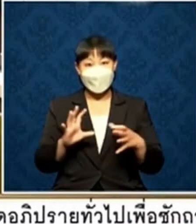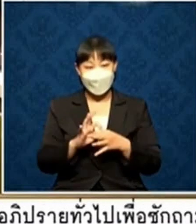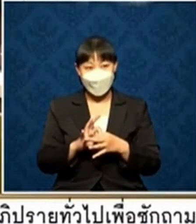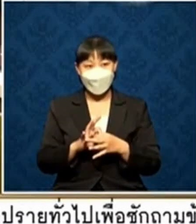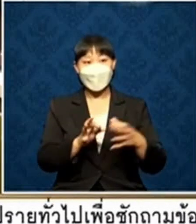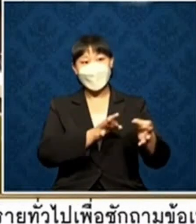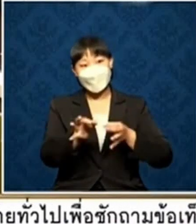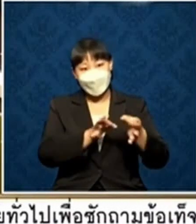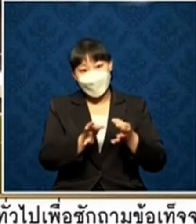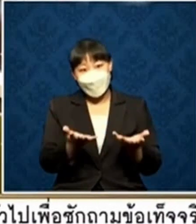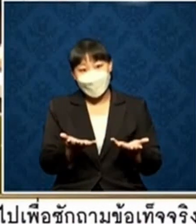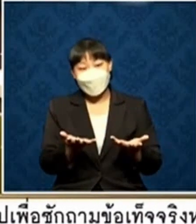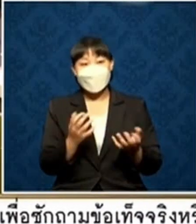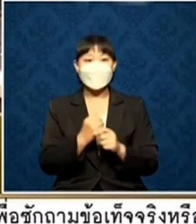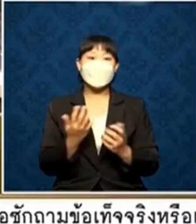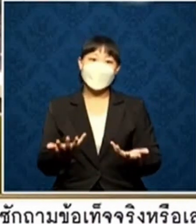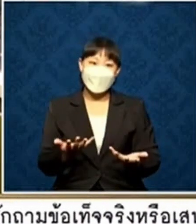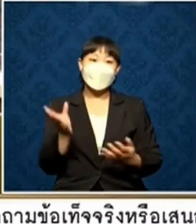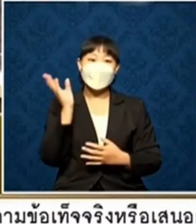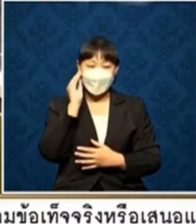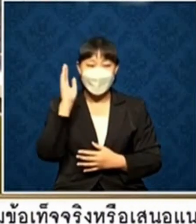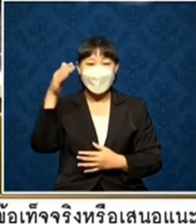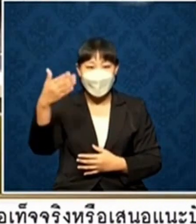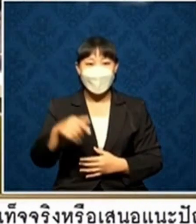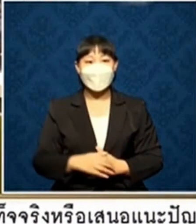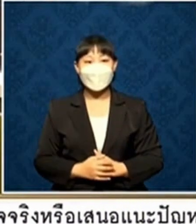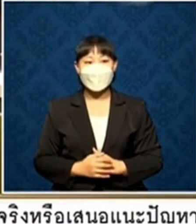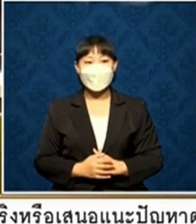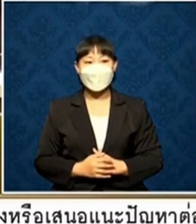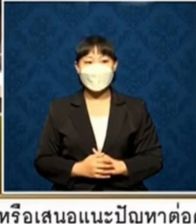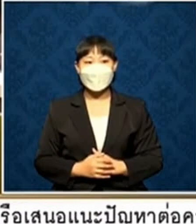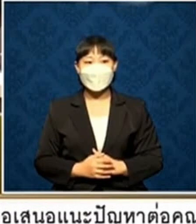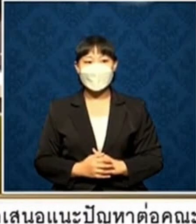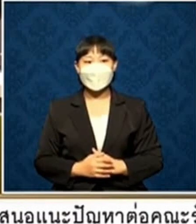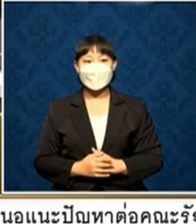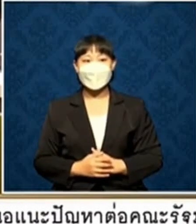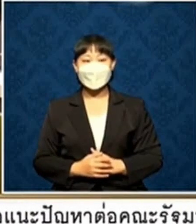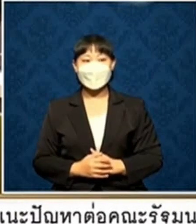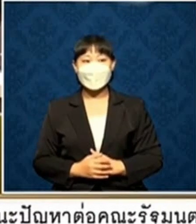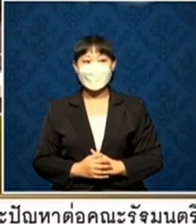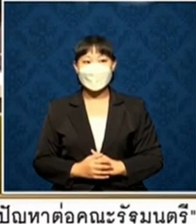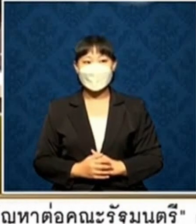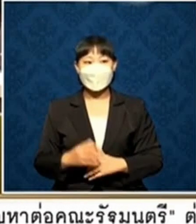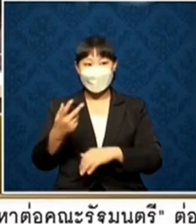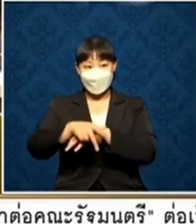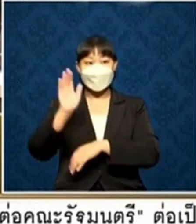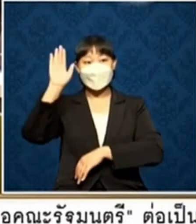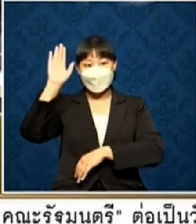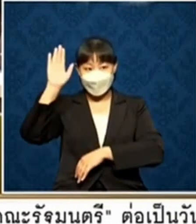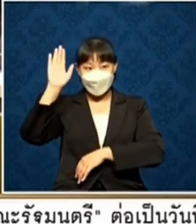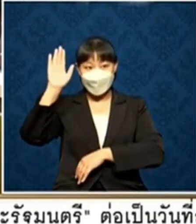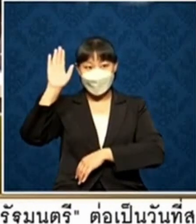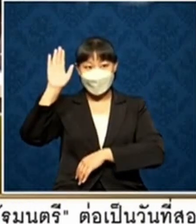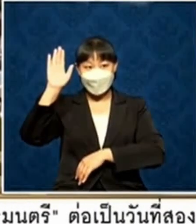ให้ทำอะไรอีกครับมันก็ต้องอภิปรายต้องฟังกันก่อนครับ ท่านประธานครับ ไม่เป็นไรหรอกครับไฟท่าน ประธานท่านประธานครับ ท่านประธานเราอภิปร